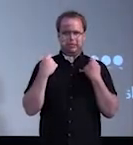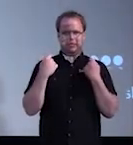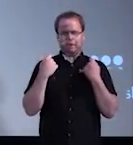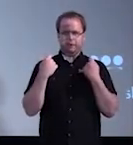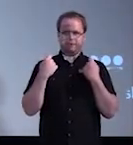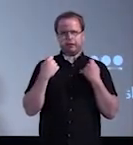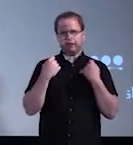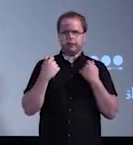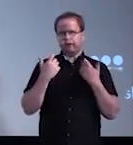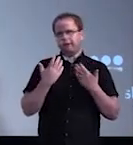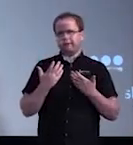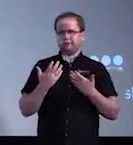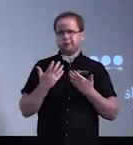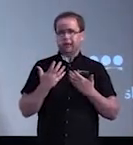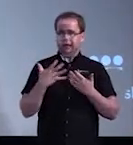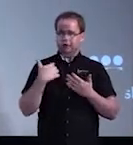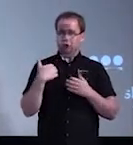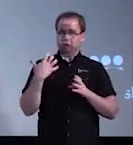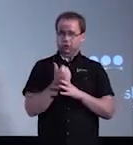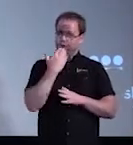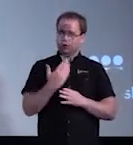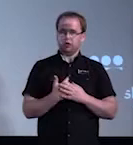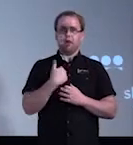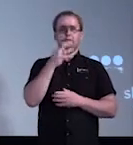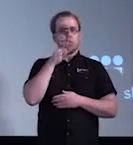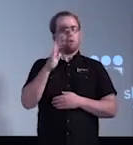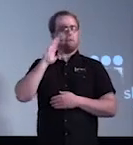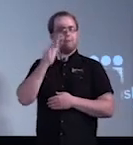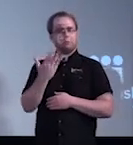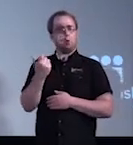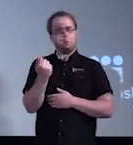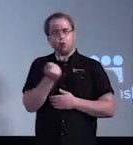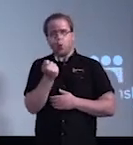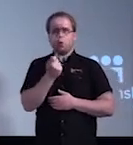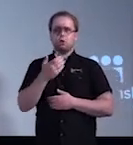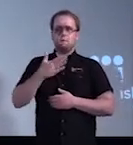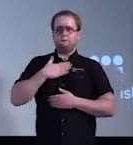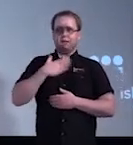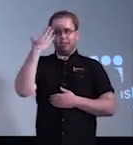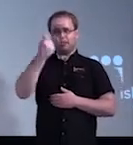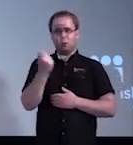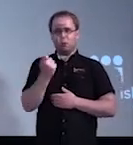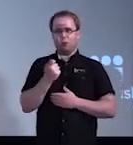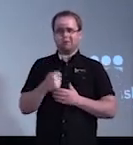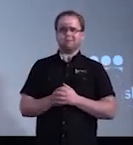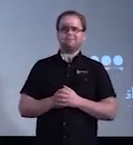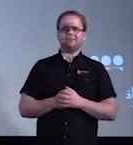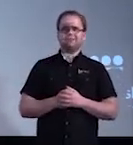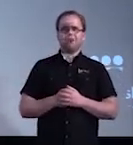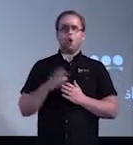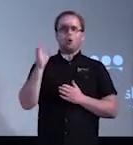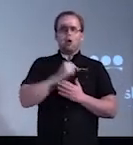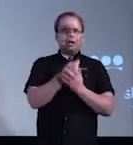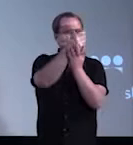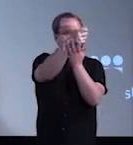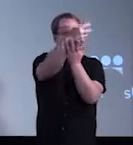ja, det som var faktiskt en fullträff. Att jag frågade på Facebook om någon undrar något om det nya filmavtalet. Och då fick